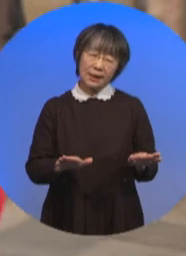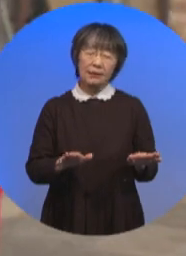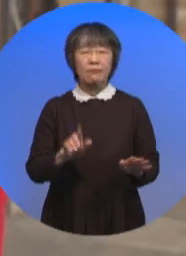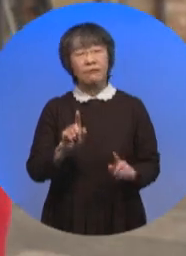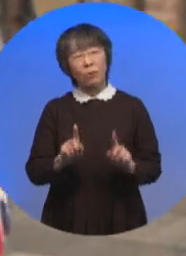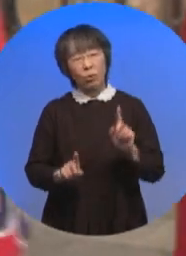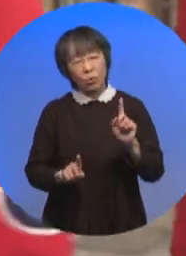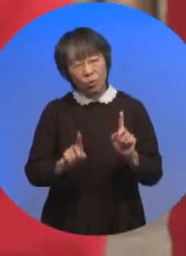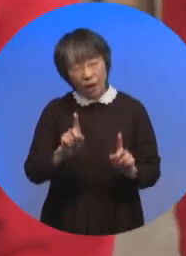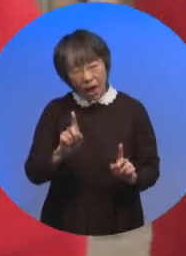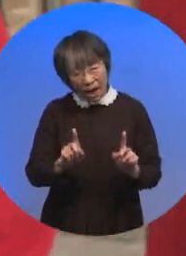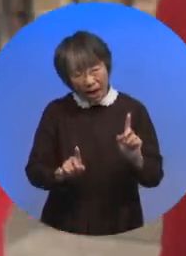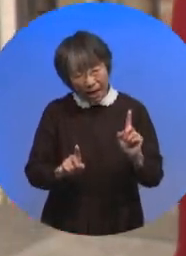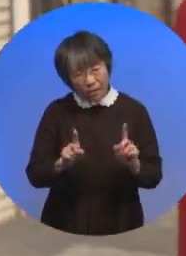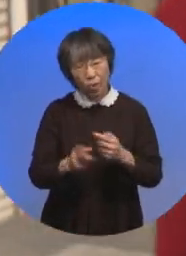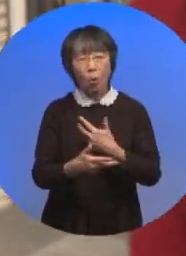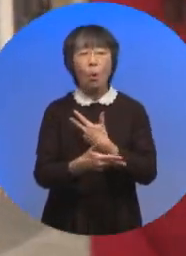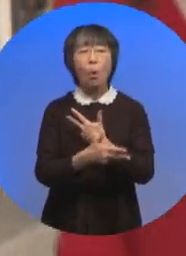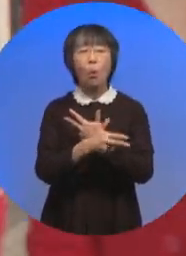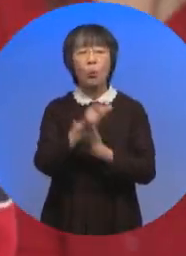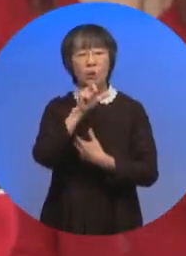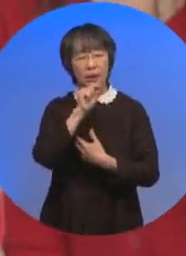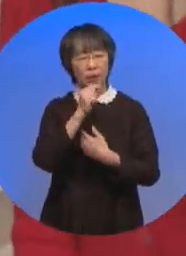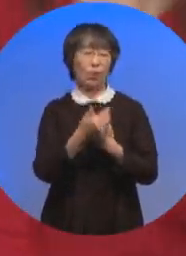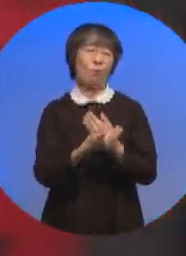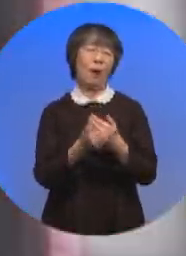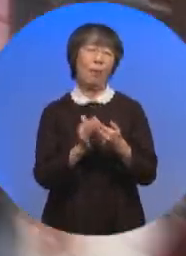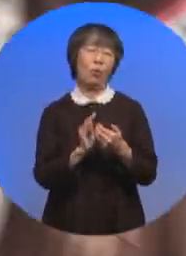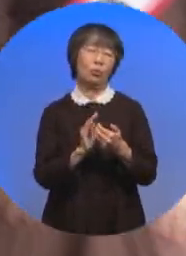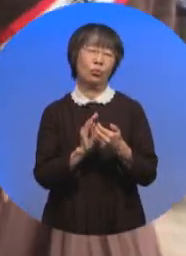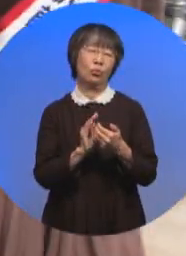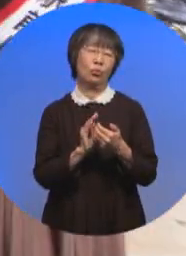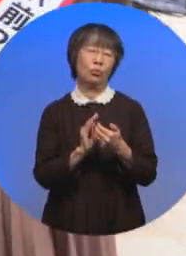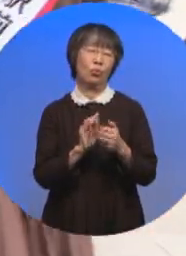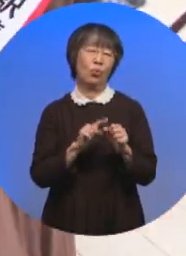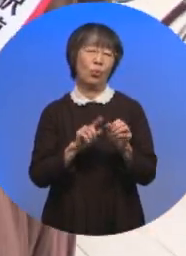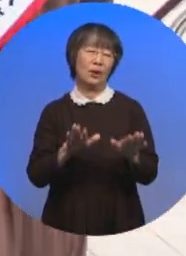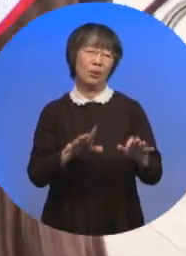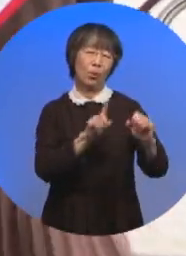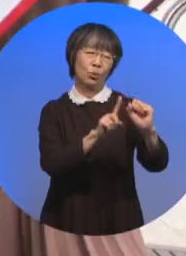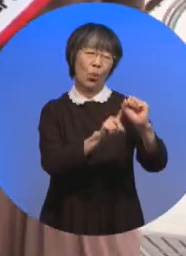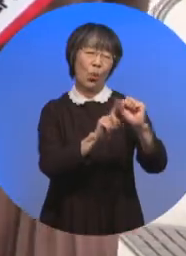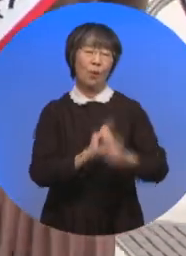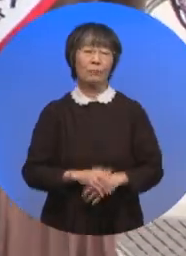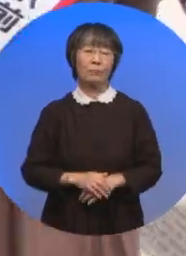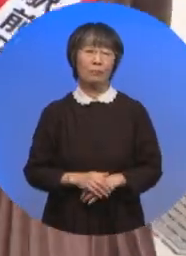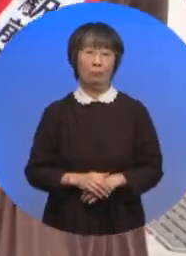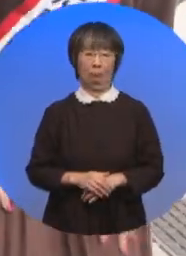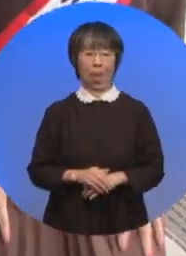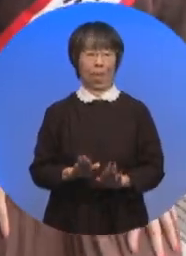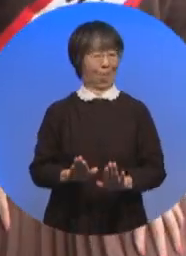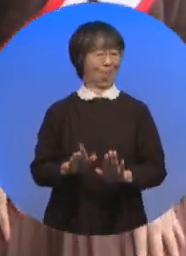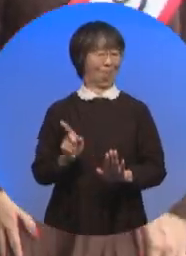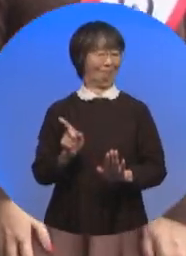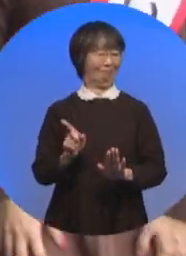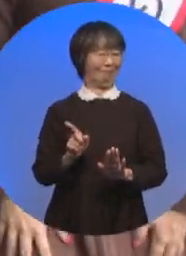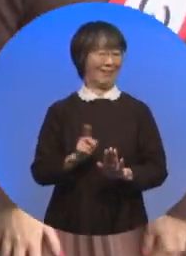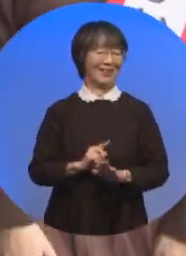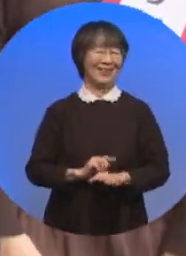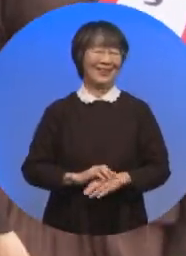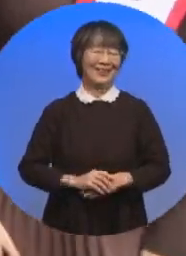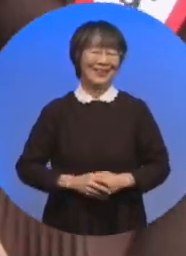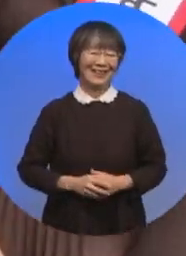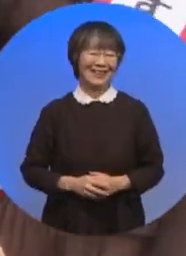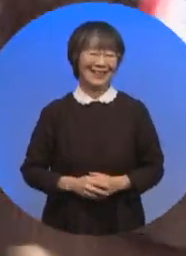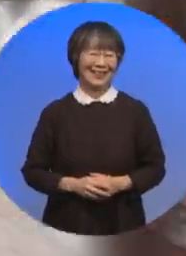ず北摂を守るってことだな。 さすがディフェンス。 ディフェンス。 北摂ディフェンス。 はい。 もう言うてた